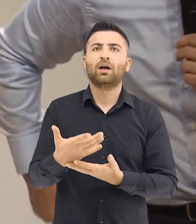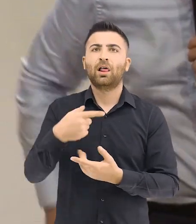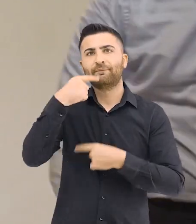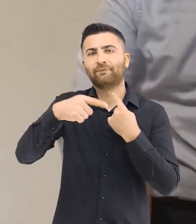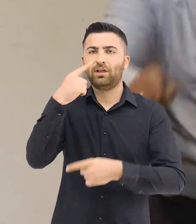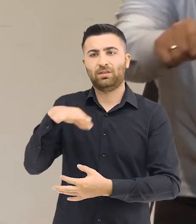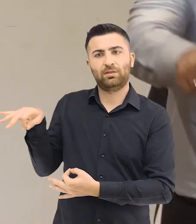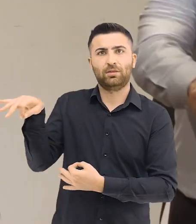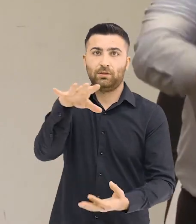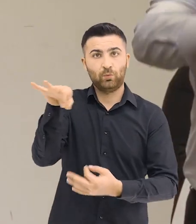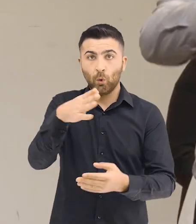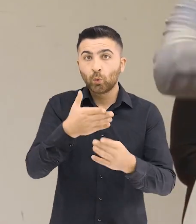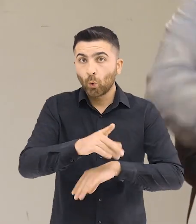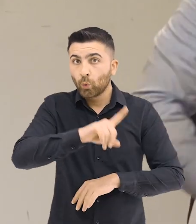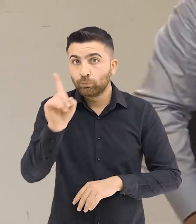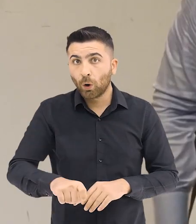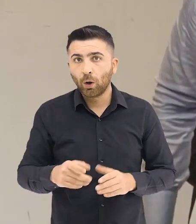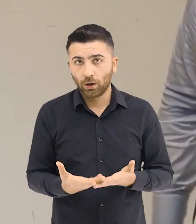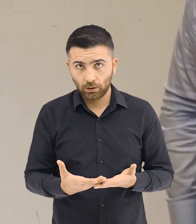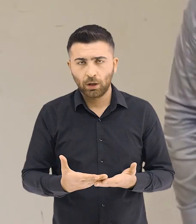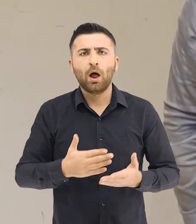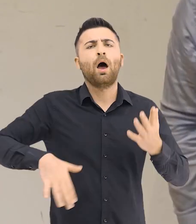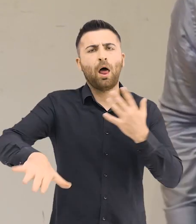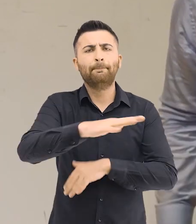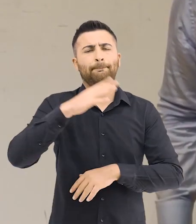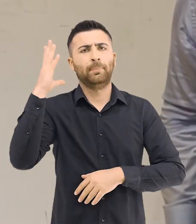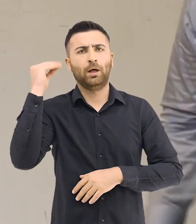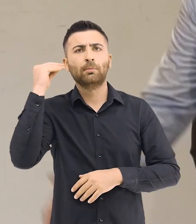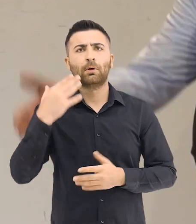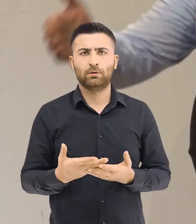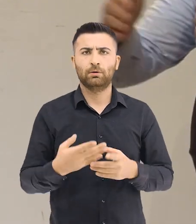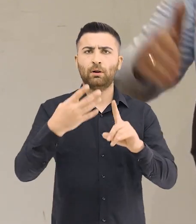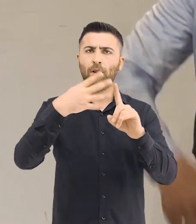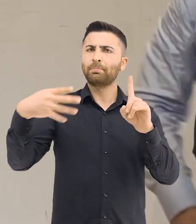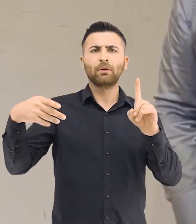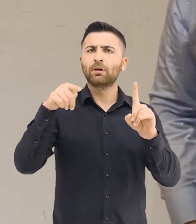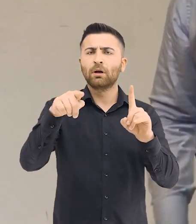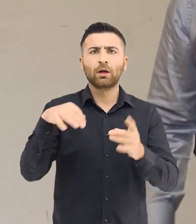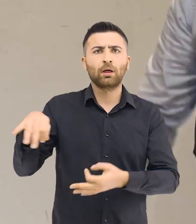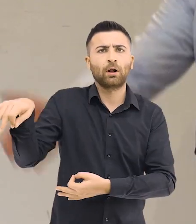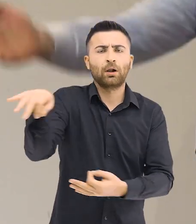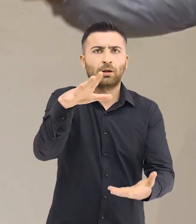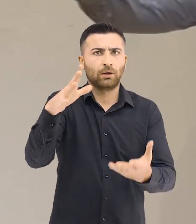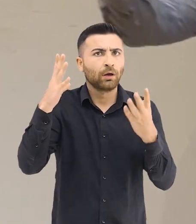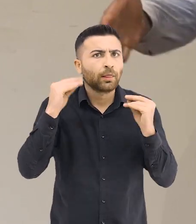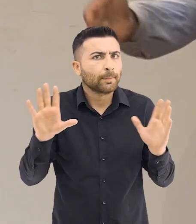taşıyacaksın, onların Türkiye'nin sözcülüğünü yapacaksın, doğru mu? Ya bütün bunları alalım da